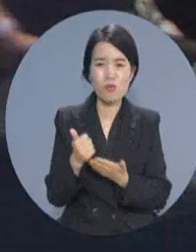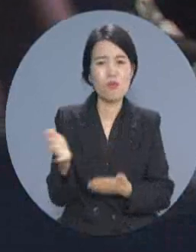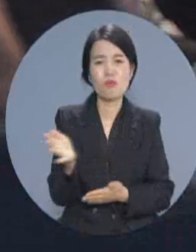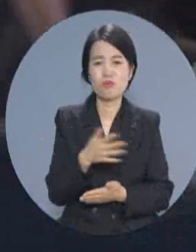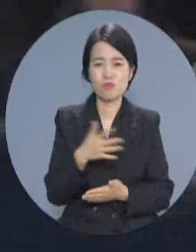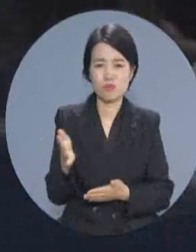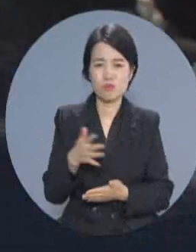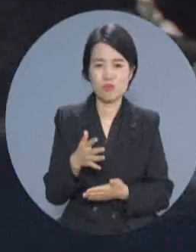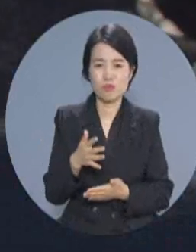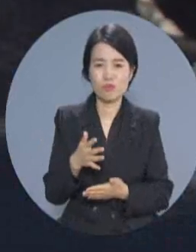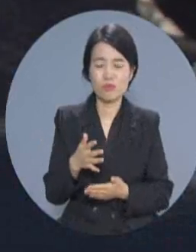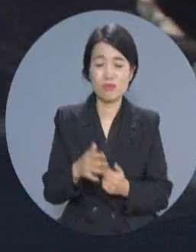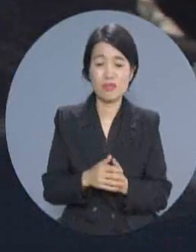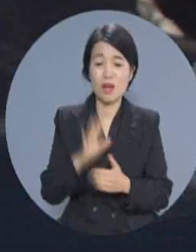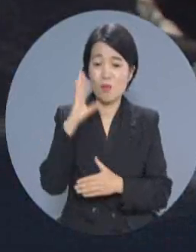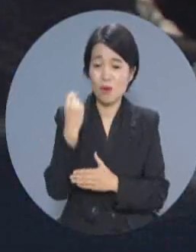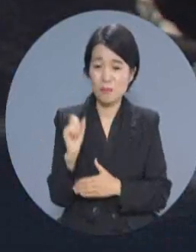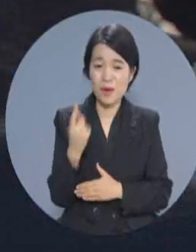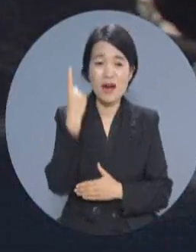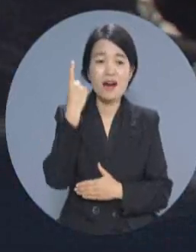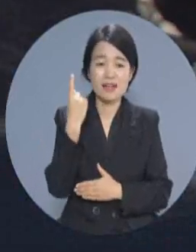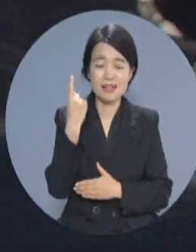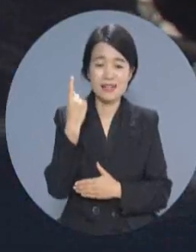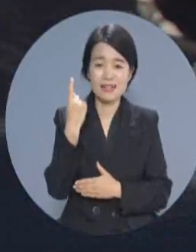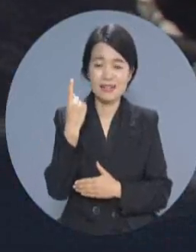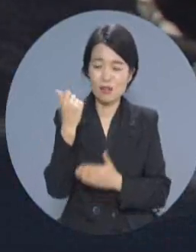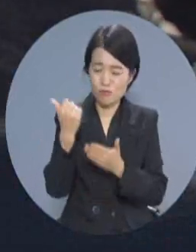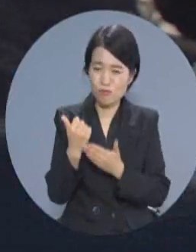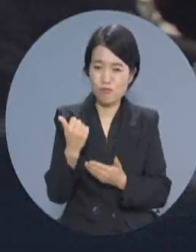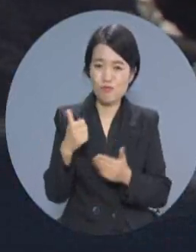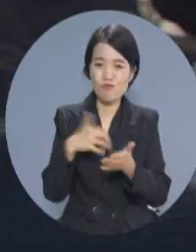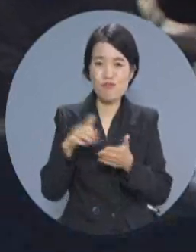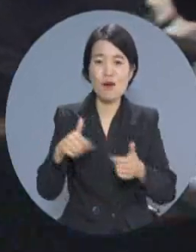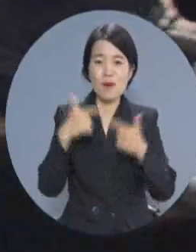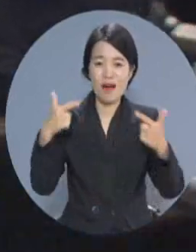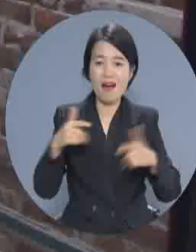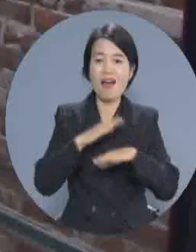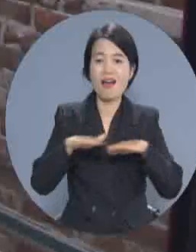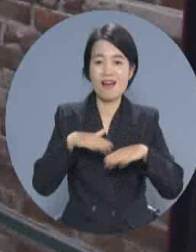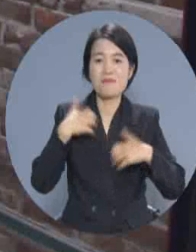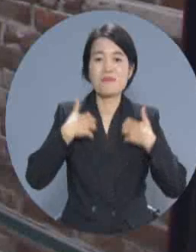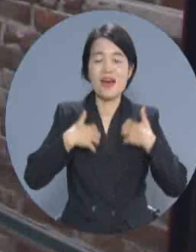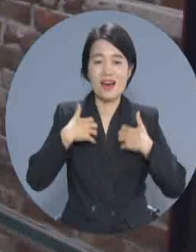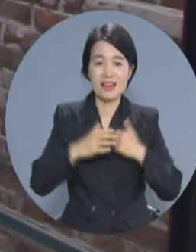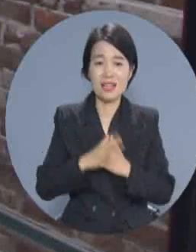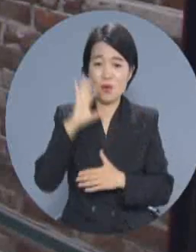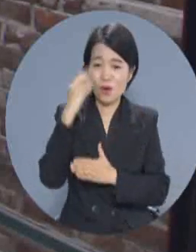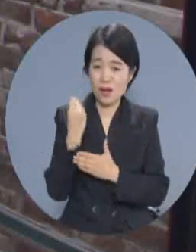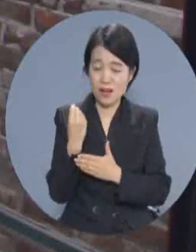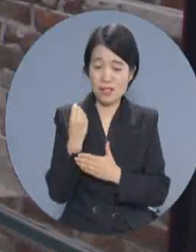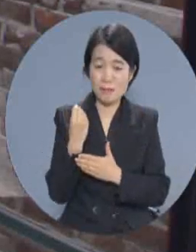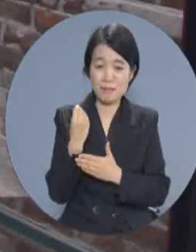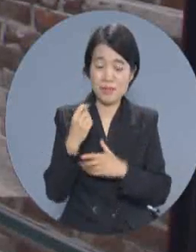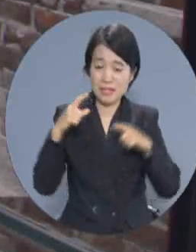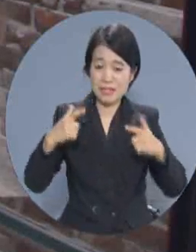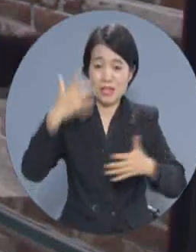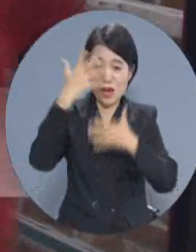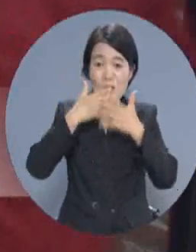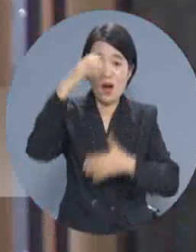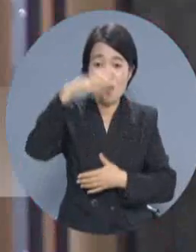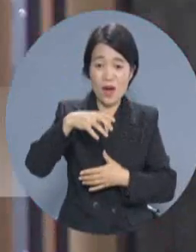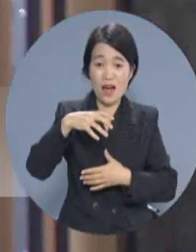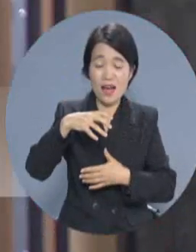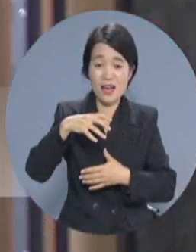없었는데 이번 월드컵으로 인해서 회복된 것 같아서 너무 기쁘고. 월드컵 경기는 지역